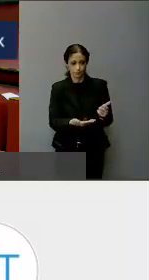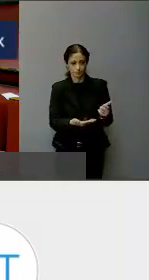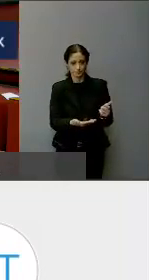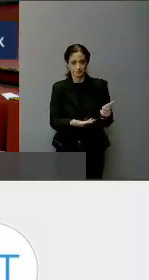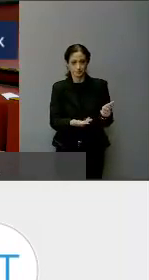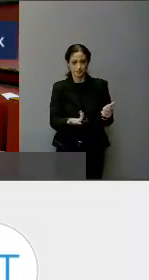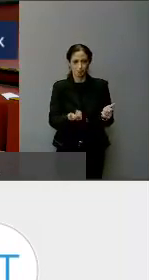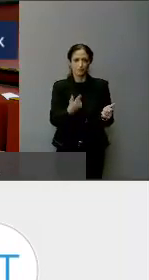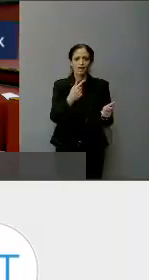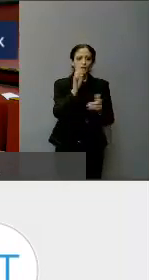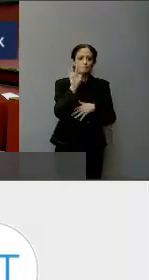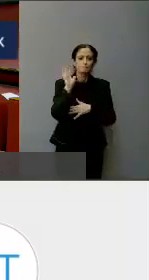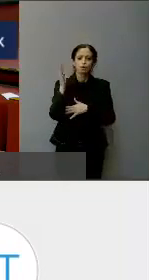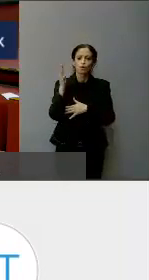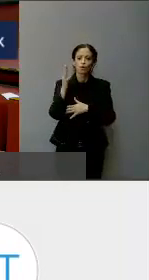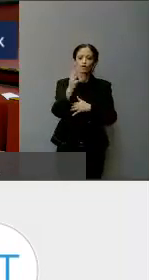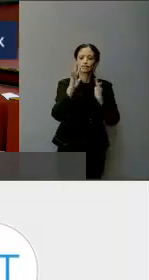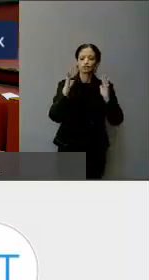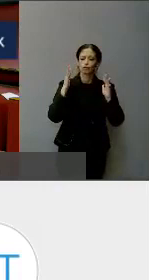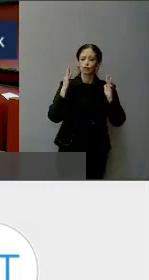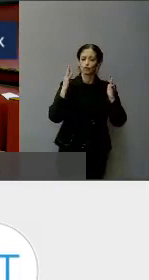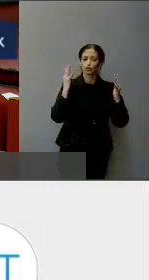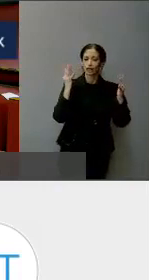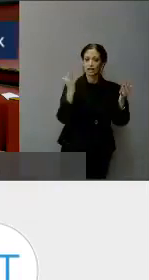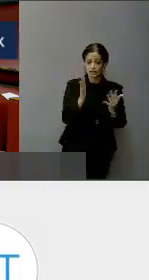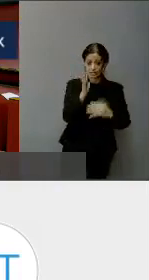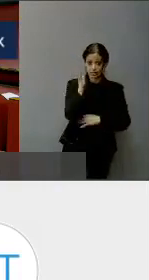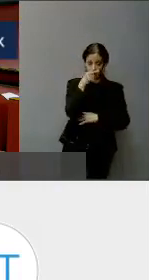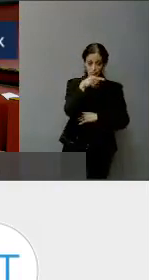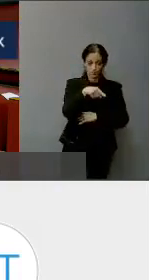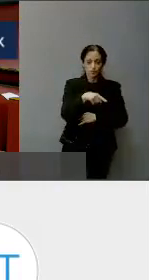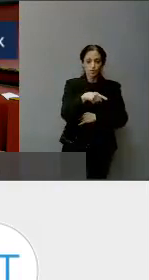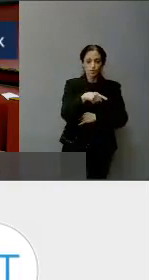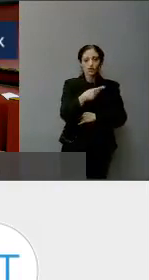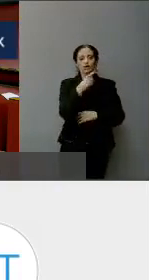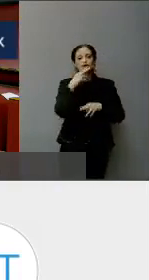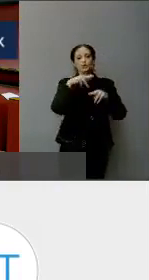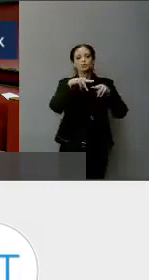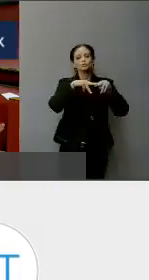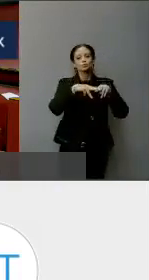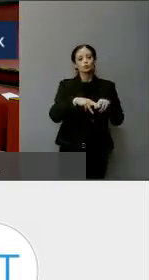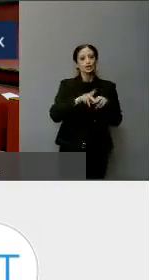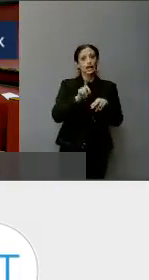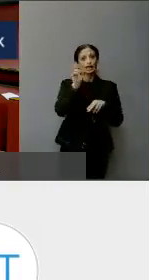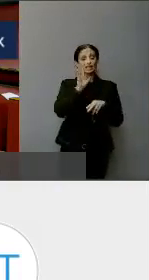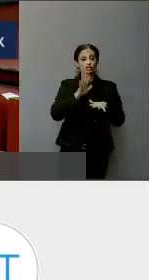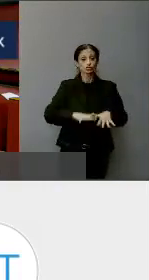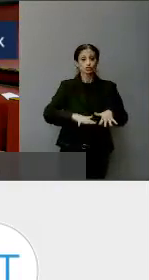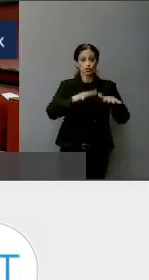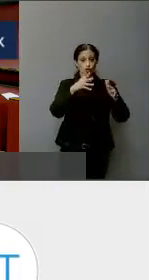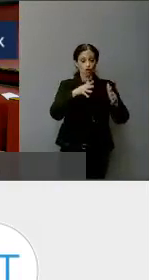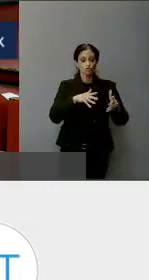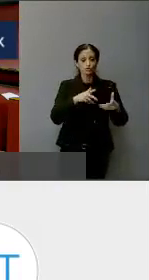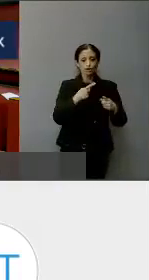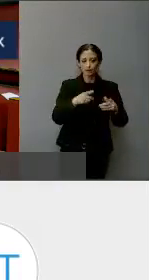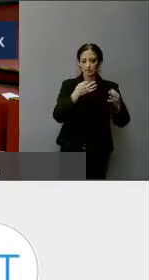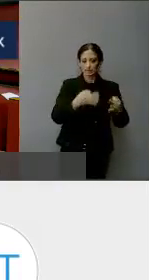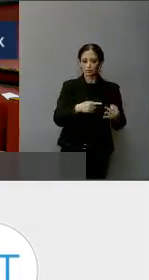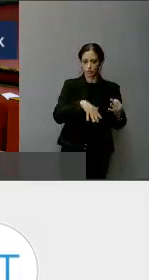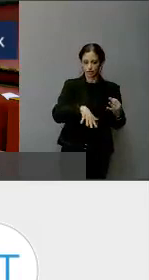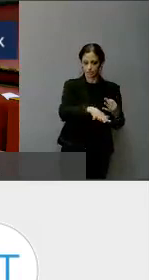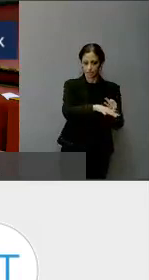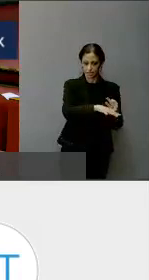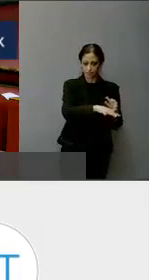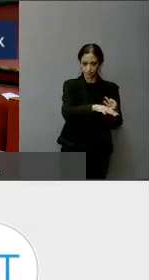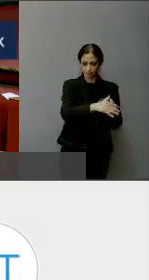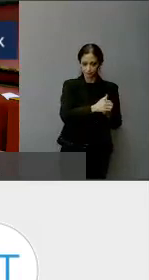i boschi e le foreste per esempio concorrono la tutela idrogeologica la sicurezza a tutti sappiamo che avere degli amici no perché